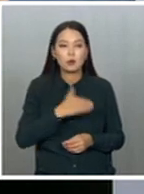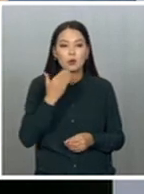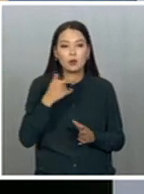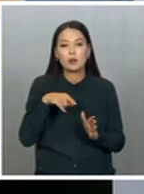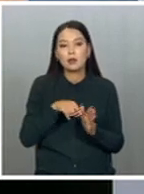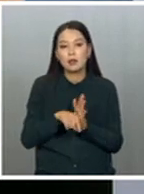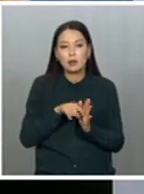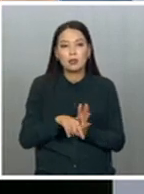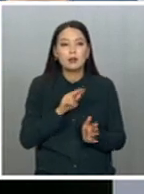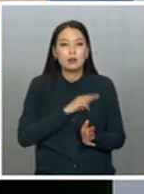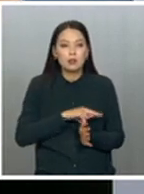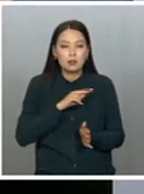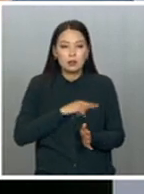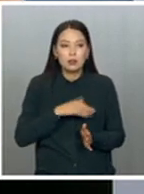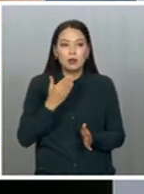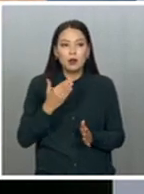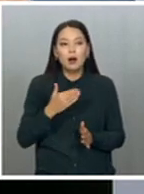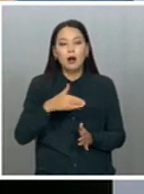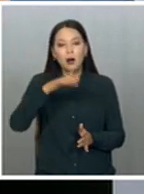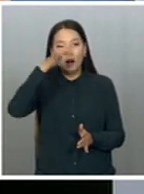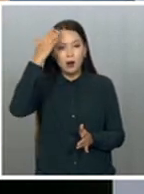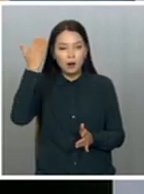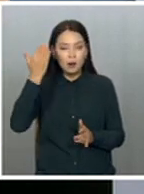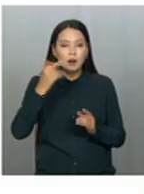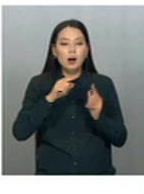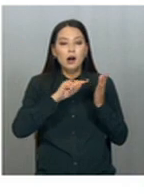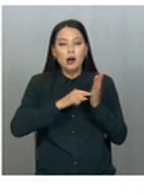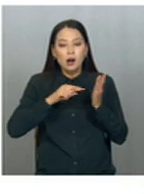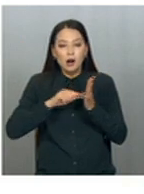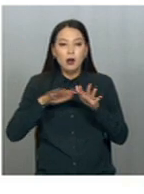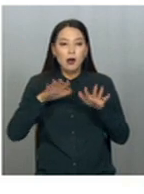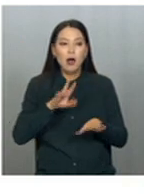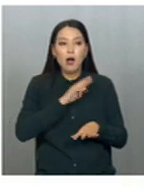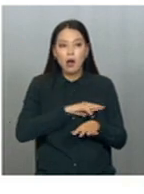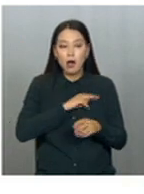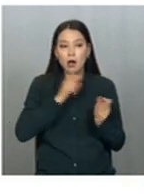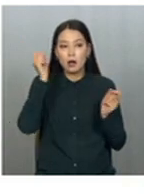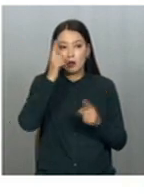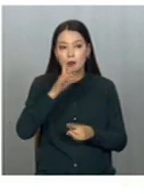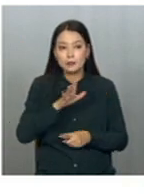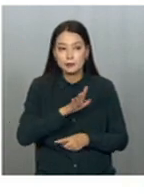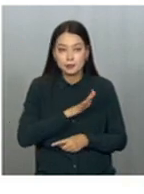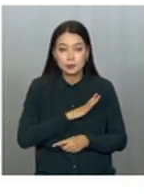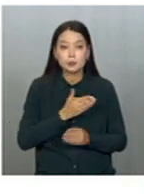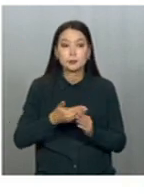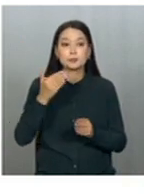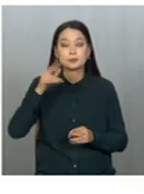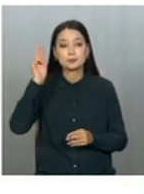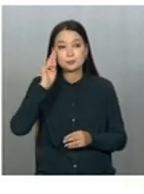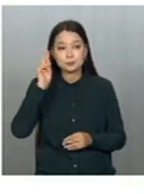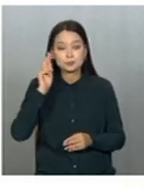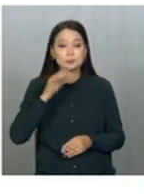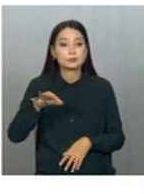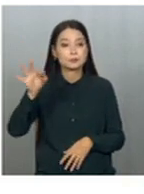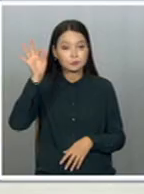элементтері аспан координаталарының жүйелерімен танысқан болатынбыз. Ендеше осы өткен сабақтарды есімізге